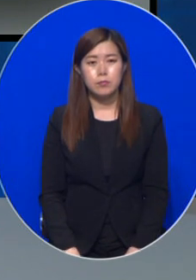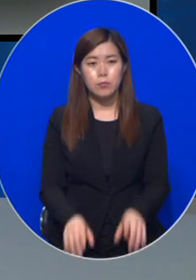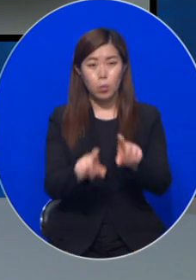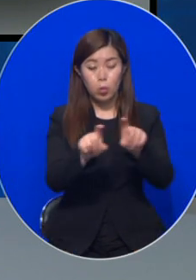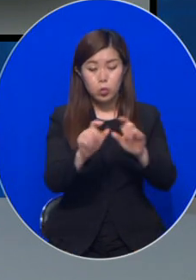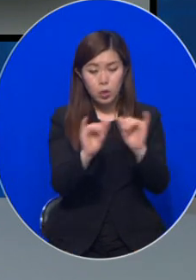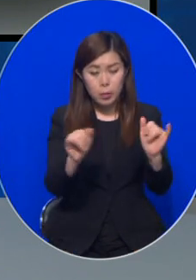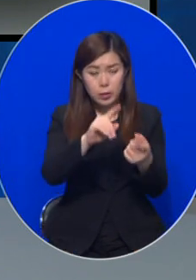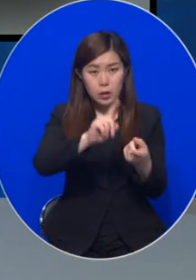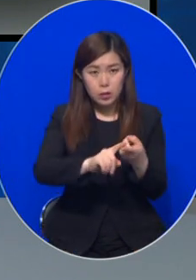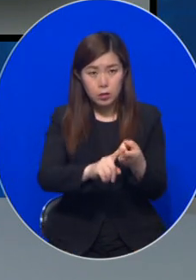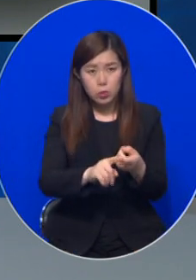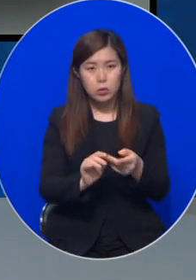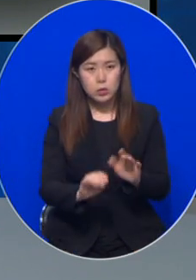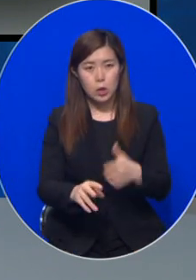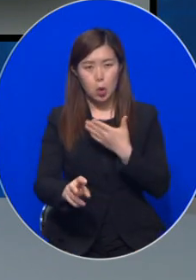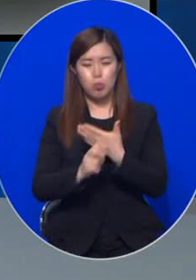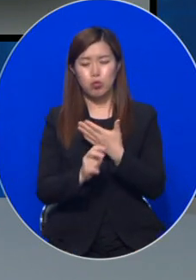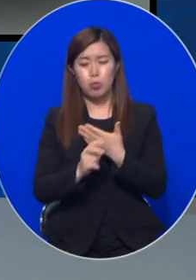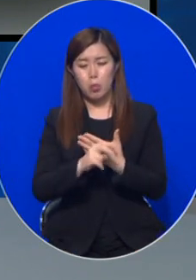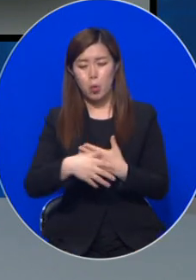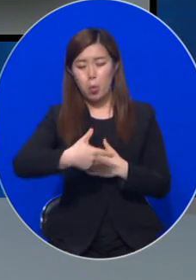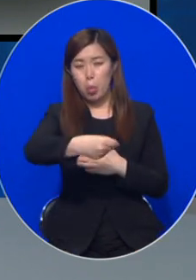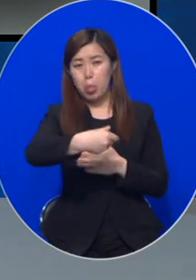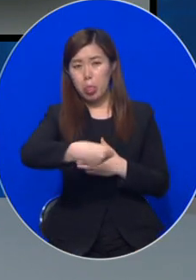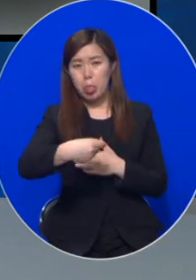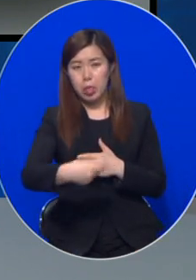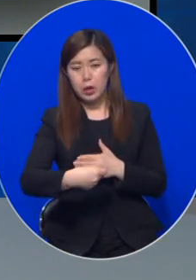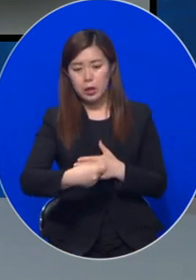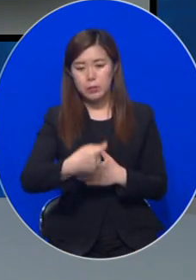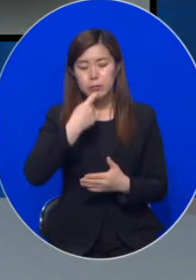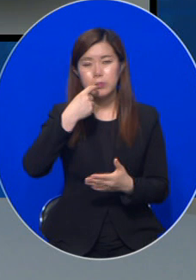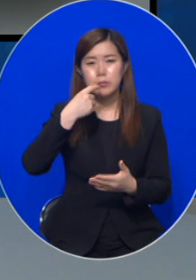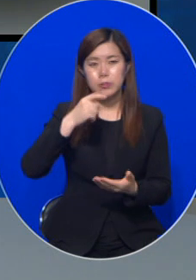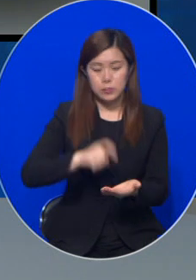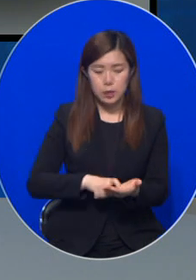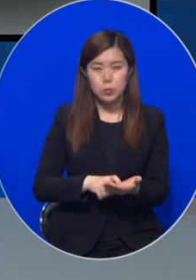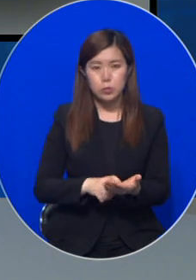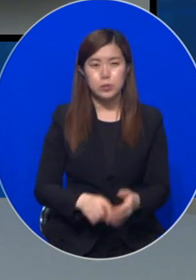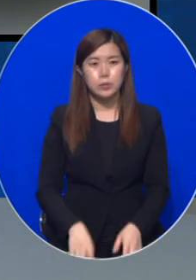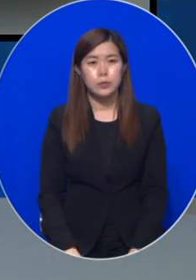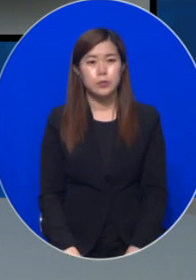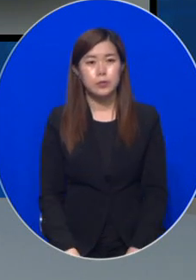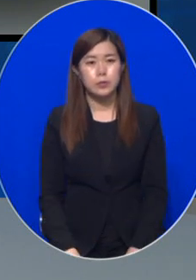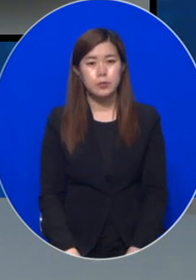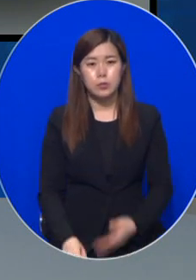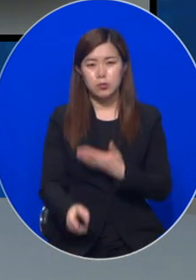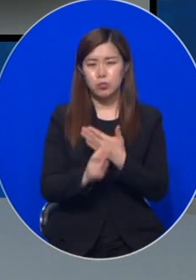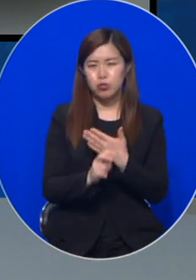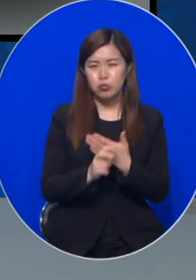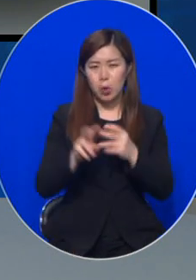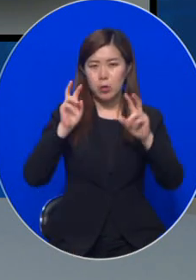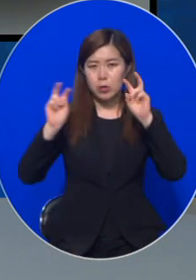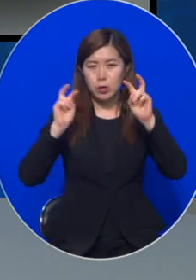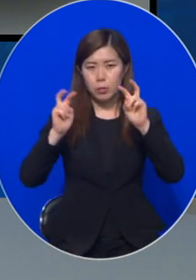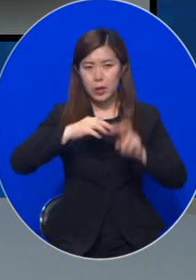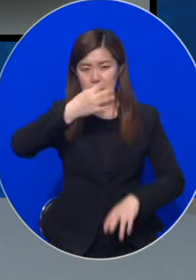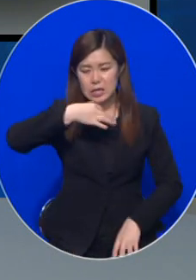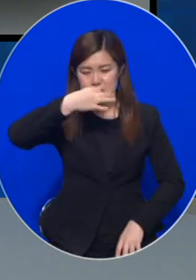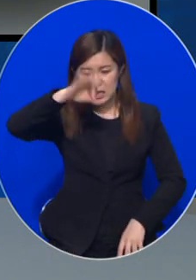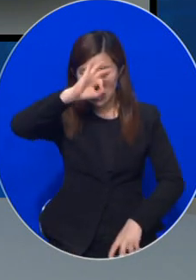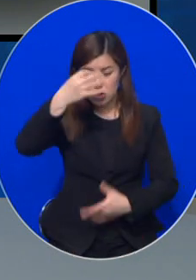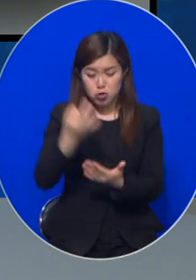서민들을 대상으로 한 불법 사금융 범죄를 막기 위해 일제단속이 시행됩니다. 불법 대부업자 이자